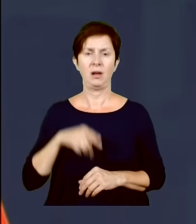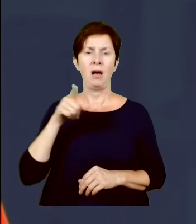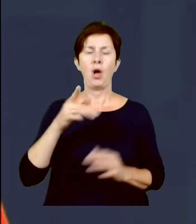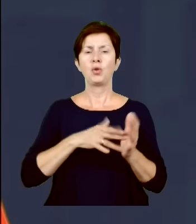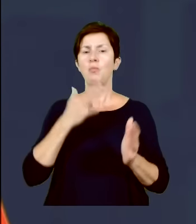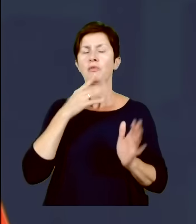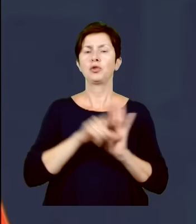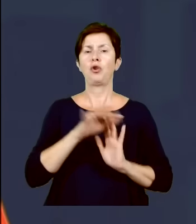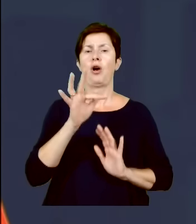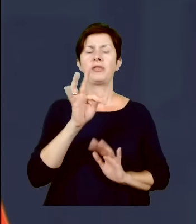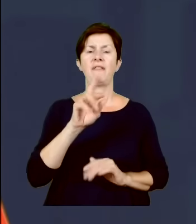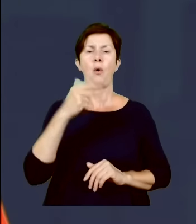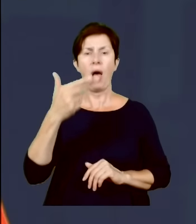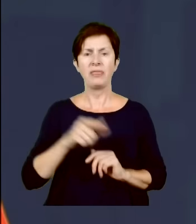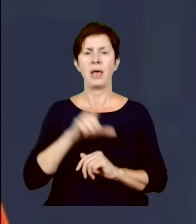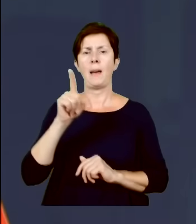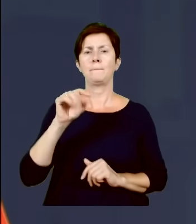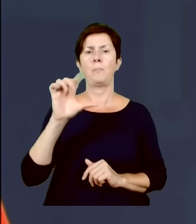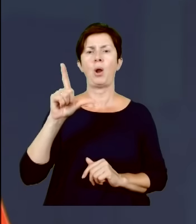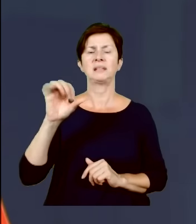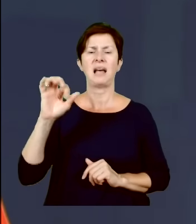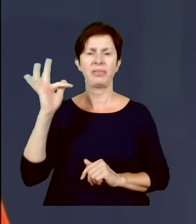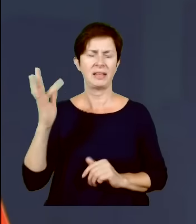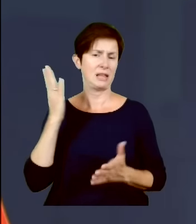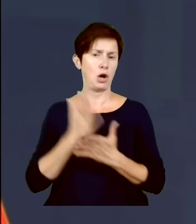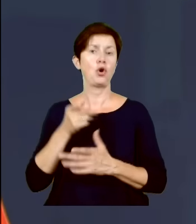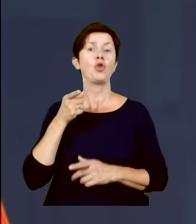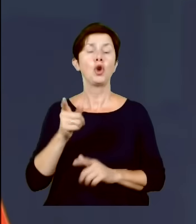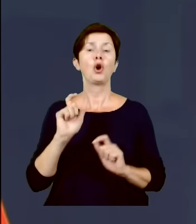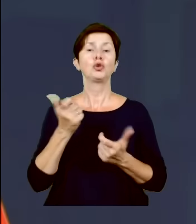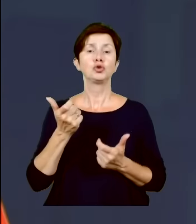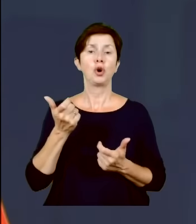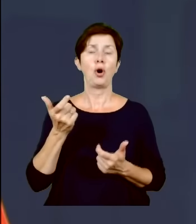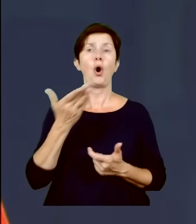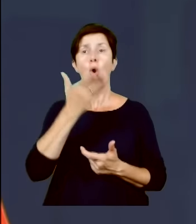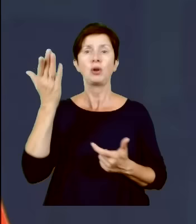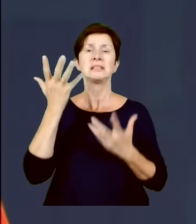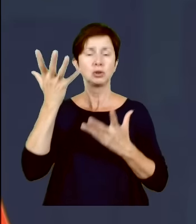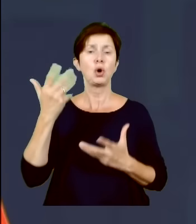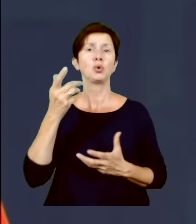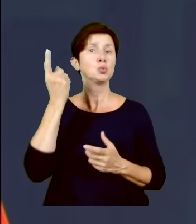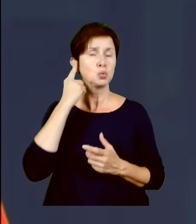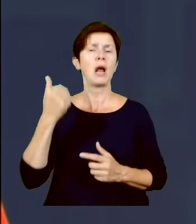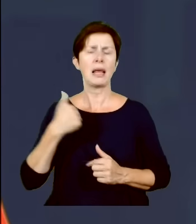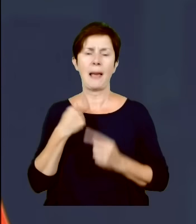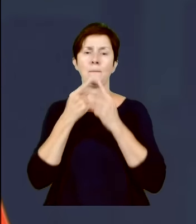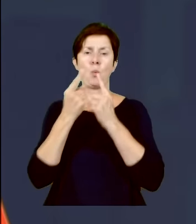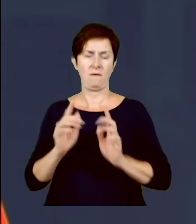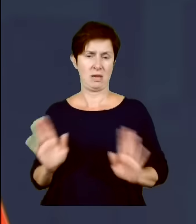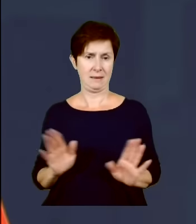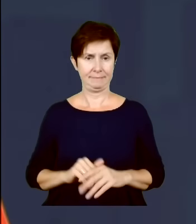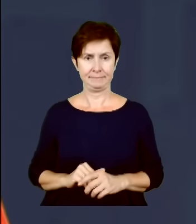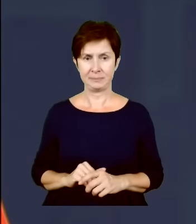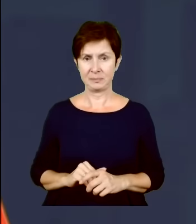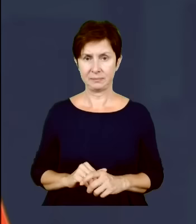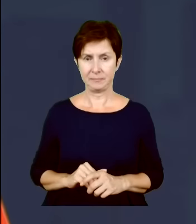ekranów Polsatu i tak dalej tylko to co oni mają usłyszeć i przypomnę państwu wtedy Pamiętam